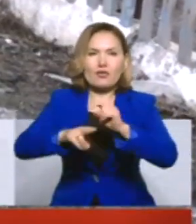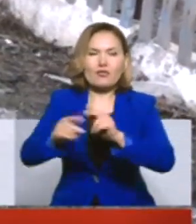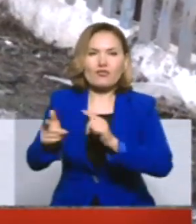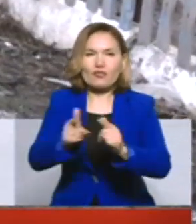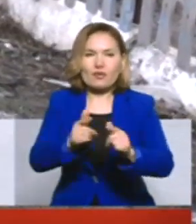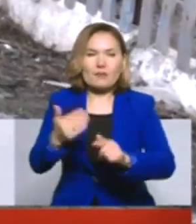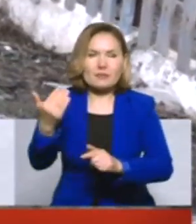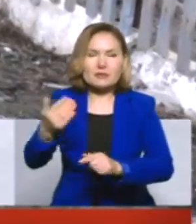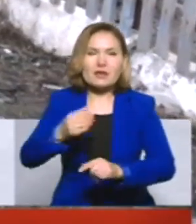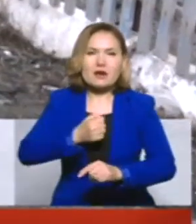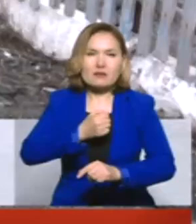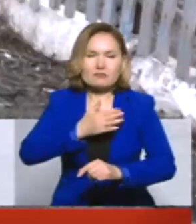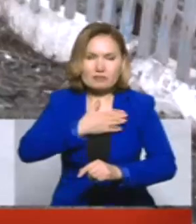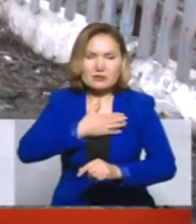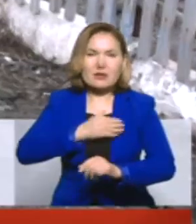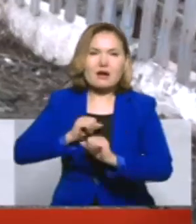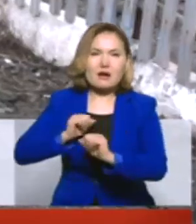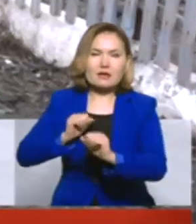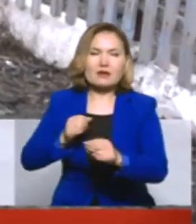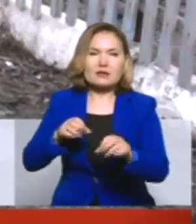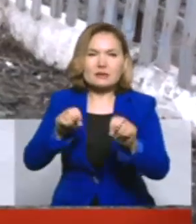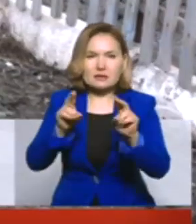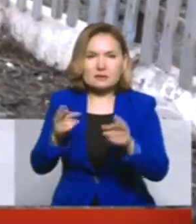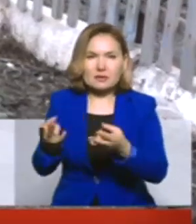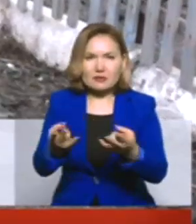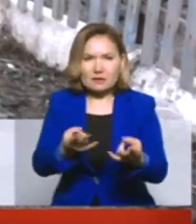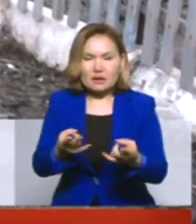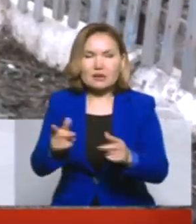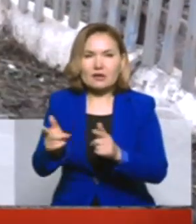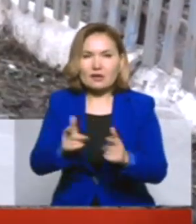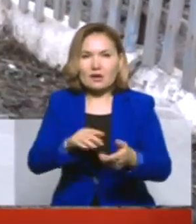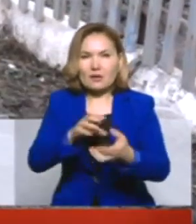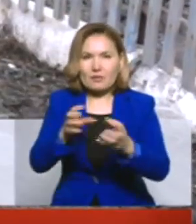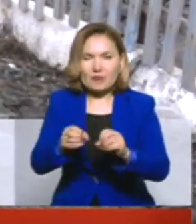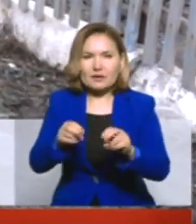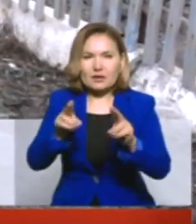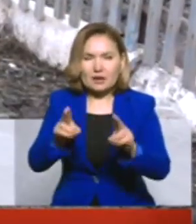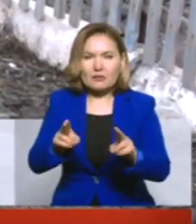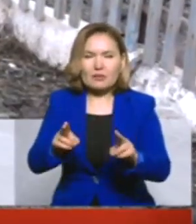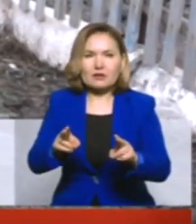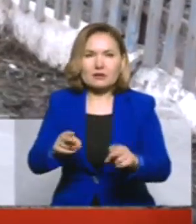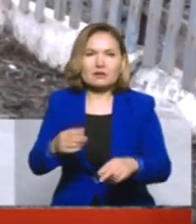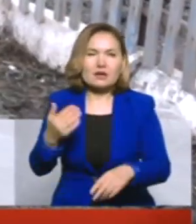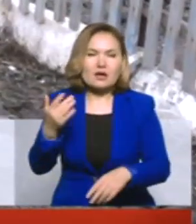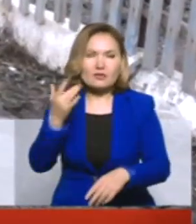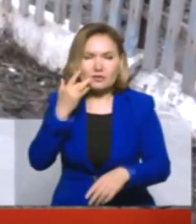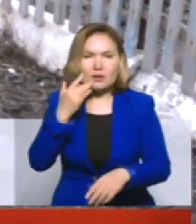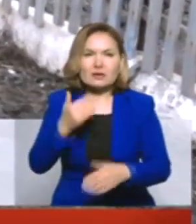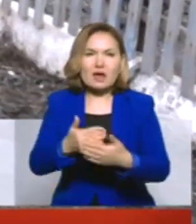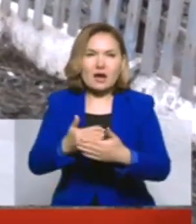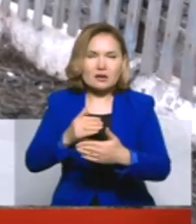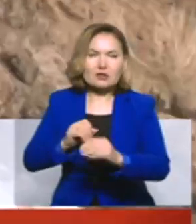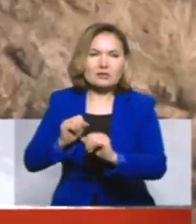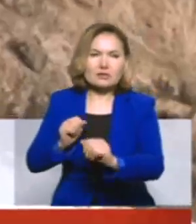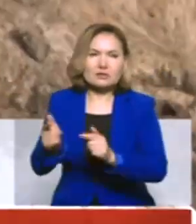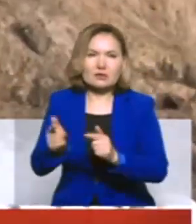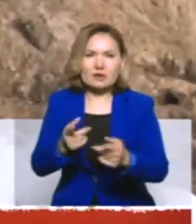басып кетпеу үшін осындай жағы тоған жасау керек. Алдын ала жасақ қою